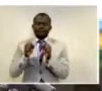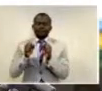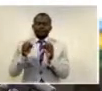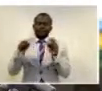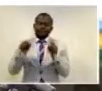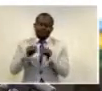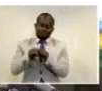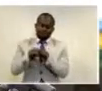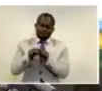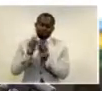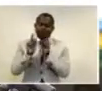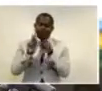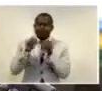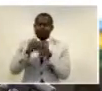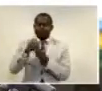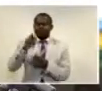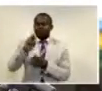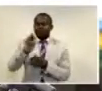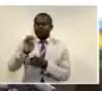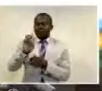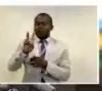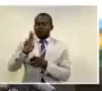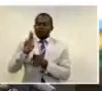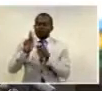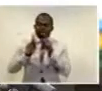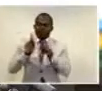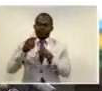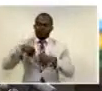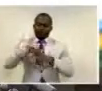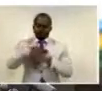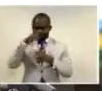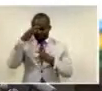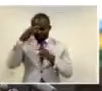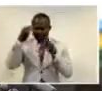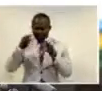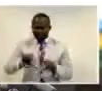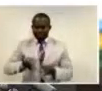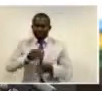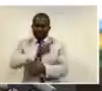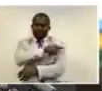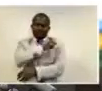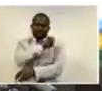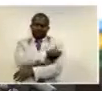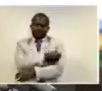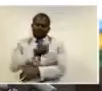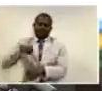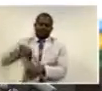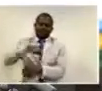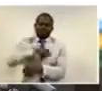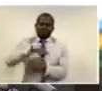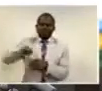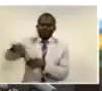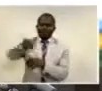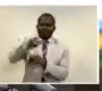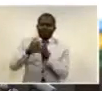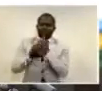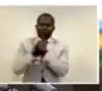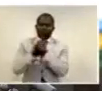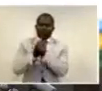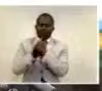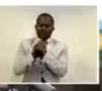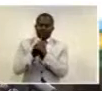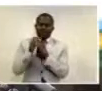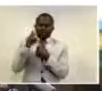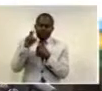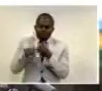nk'uko inganji za Rubavu zabyiyemeje twiyemeje yuko ibitaro byacu bya Gisenyi twagira